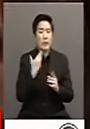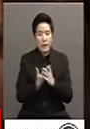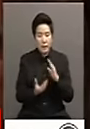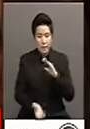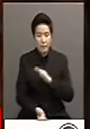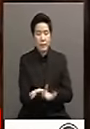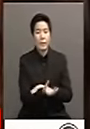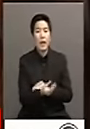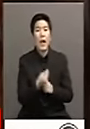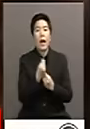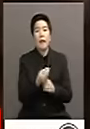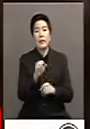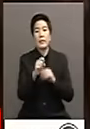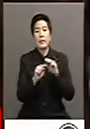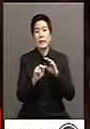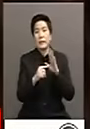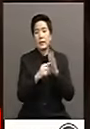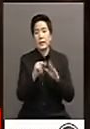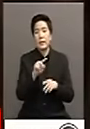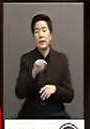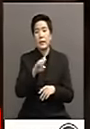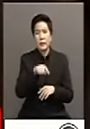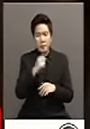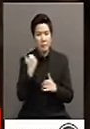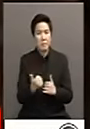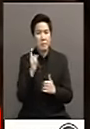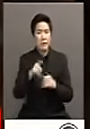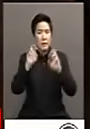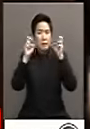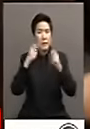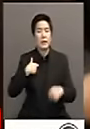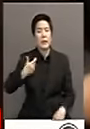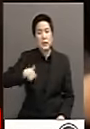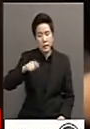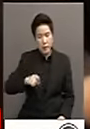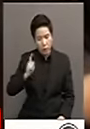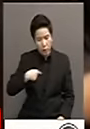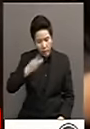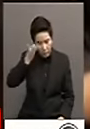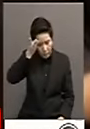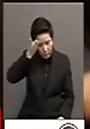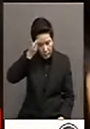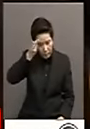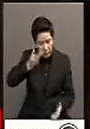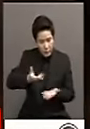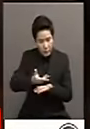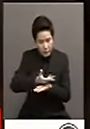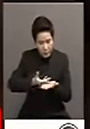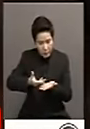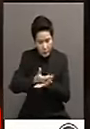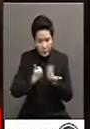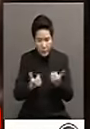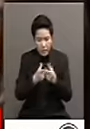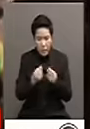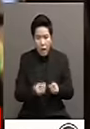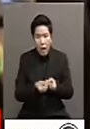เงินให้กับนายสันติประเด็นนี้แหละฮะที่เป็นประเด็นที่ศาลเองจะต้องพิเคราะห์ด้วยความระมัดระวังนะครับเพราะว่ามันมีการซัก